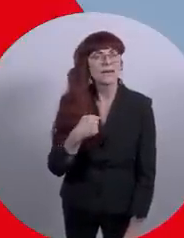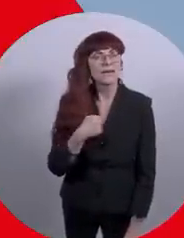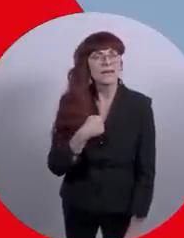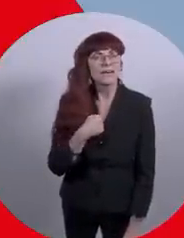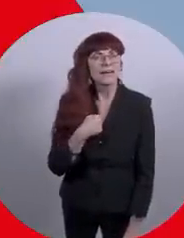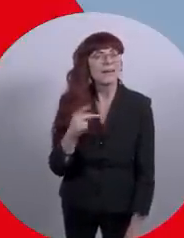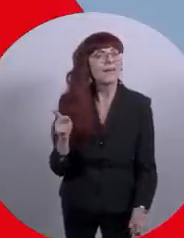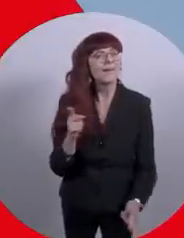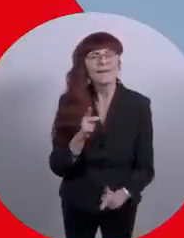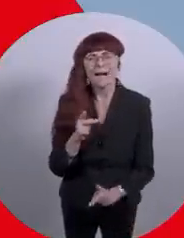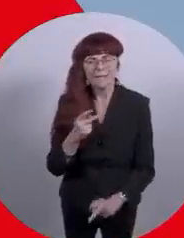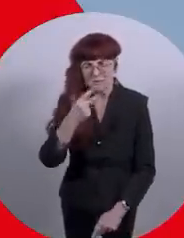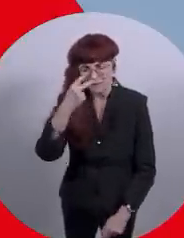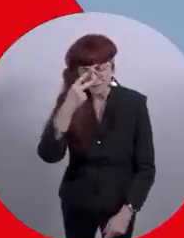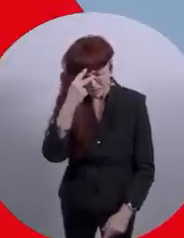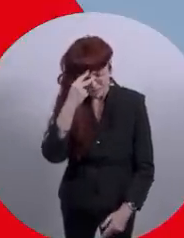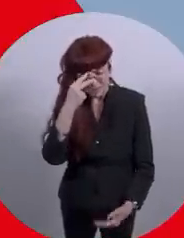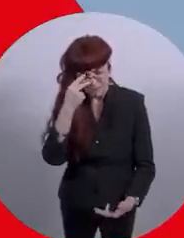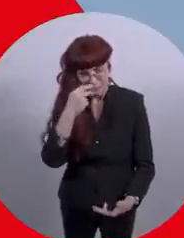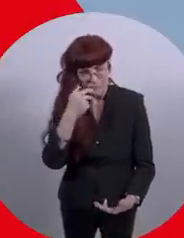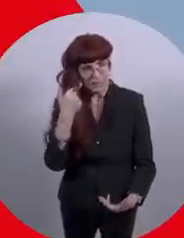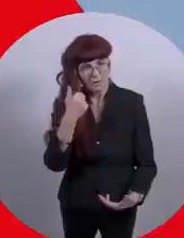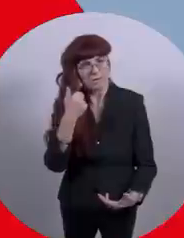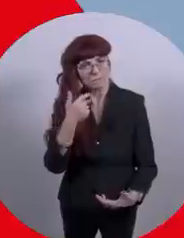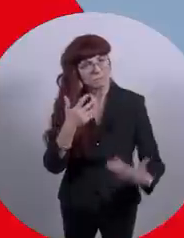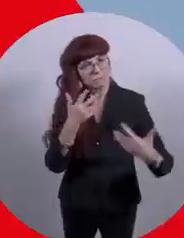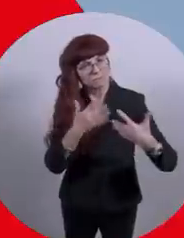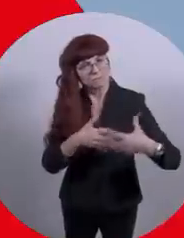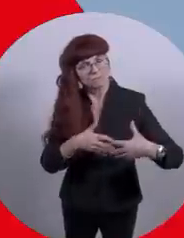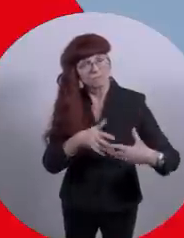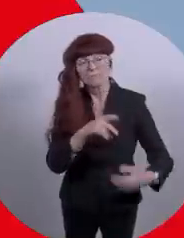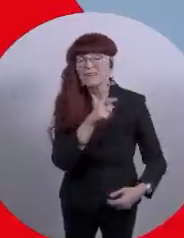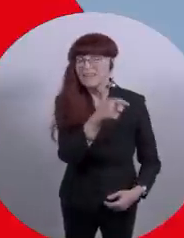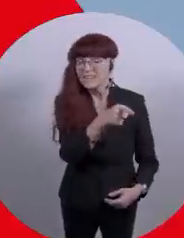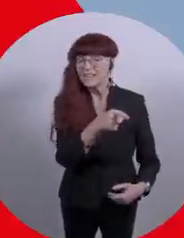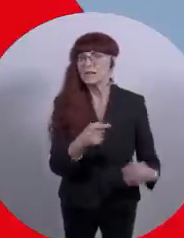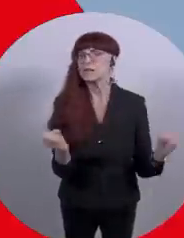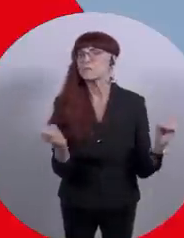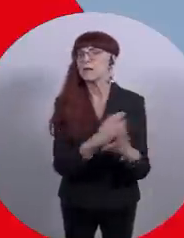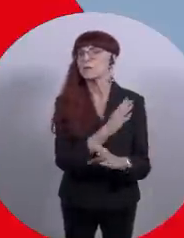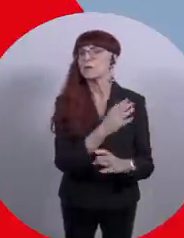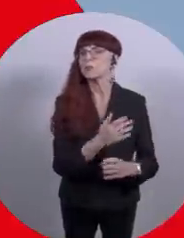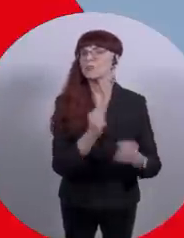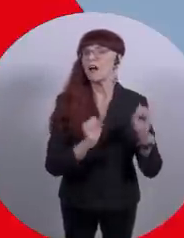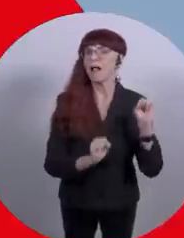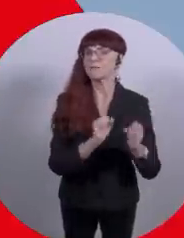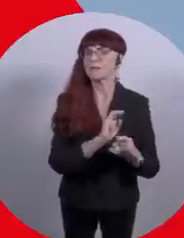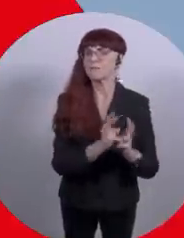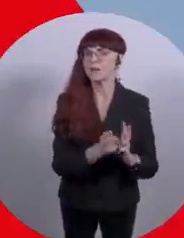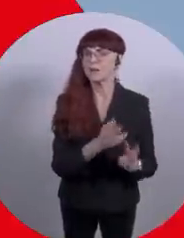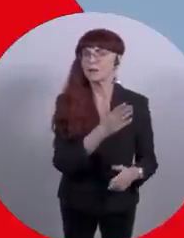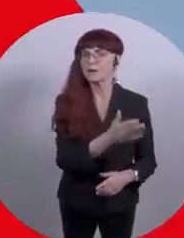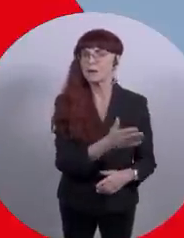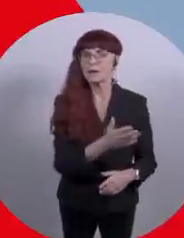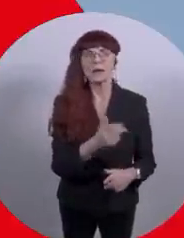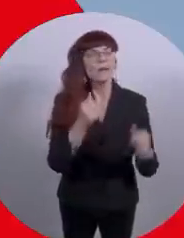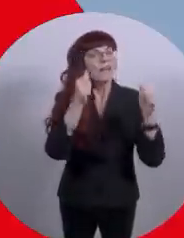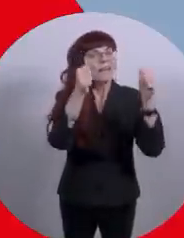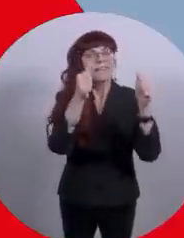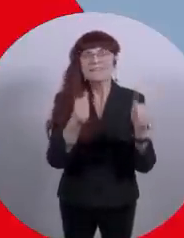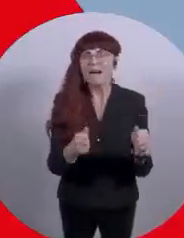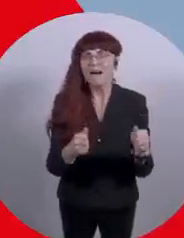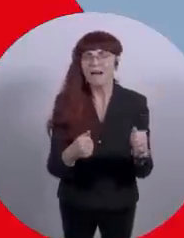mit kann mit dem Auftreten mit der Frage wie werden Inserate